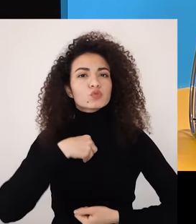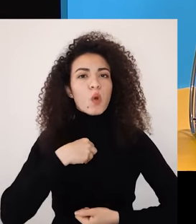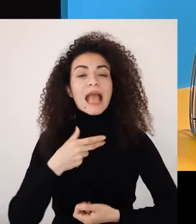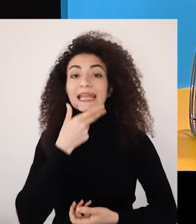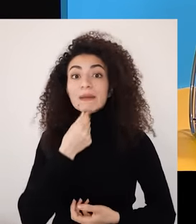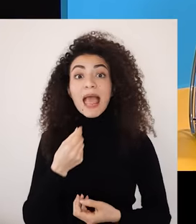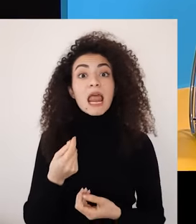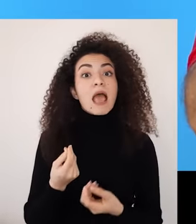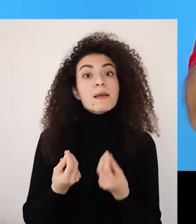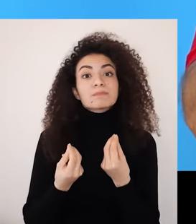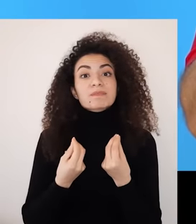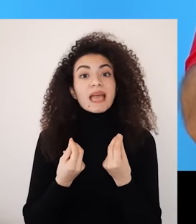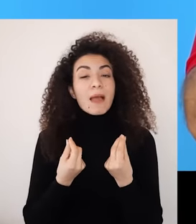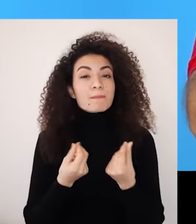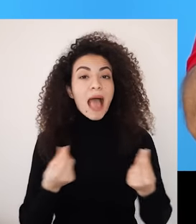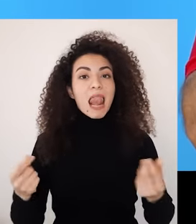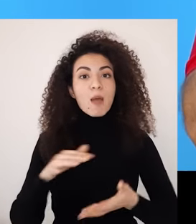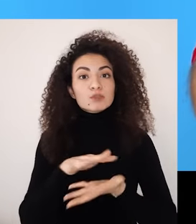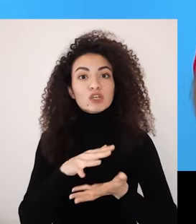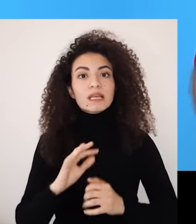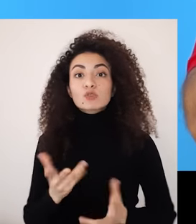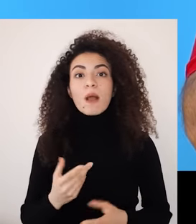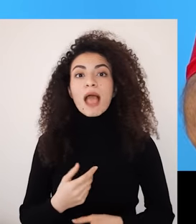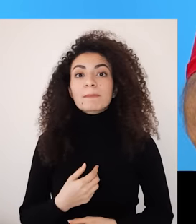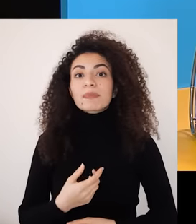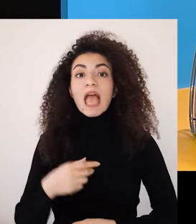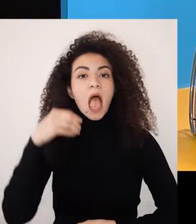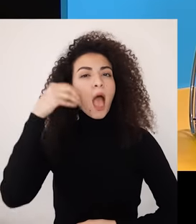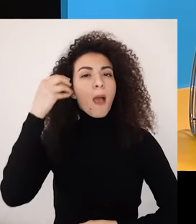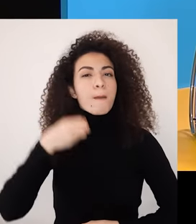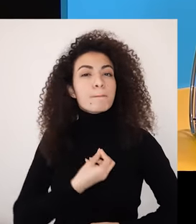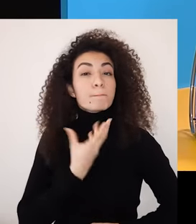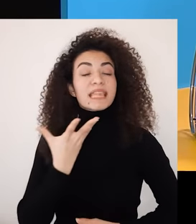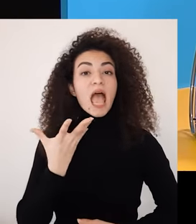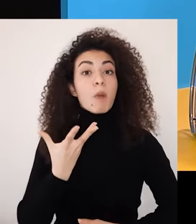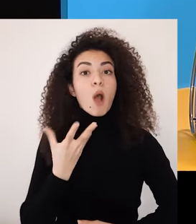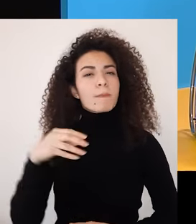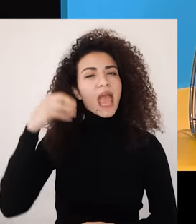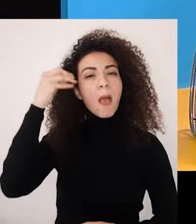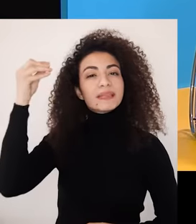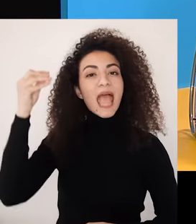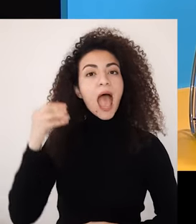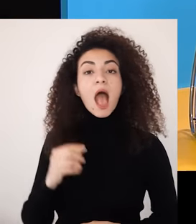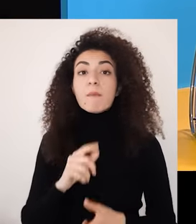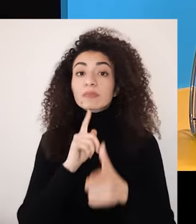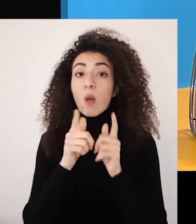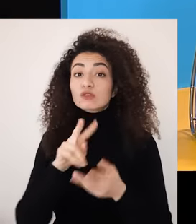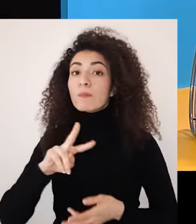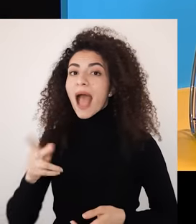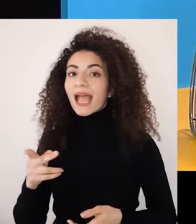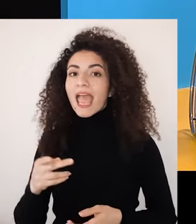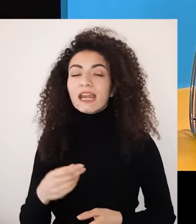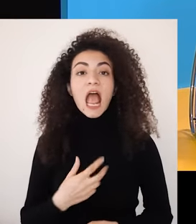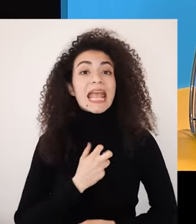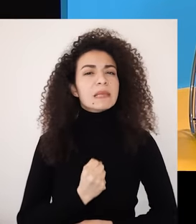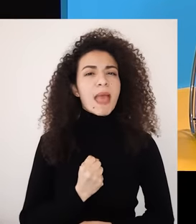المشاكل أو التحديات طبعاً نقاط القوة بتختلف من شخص لآخر ما هي الميزة الشخصية أو نقطة القوة اللي استعنت فيها